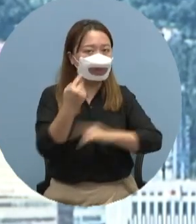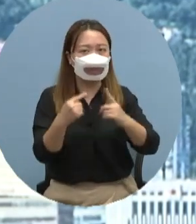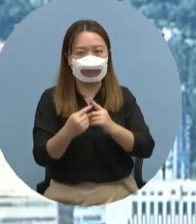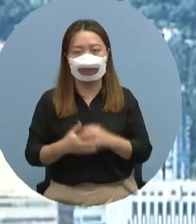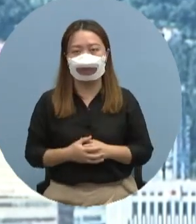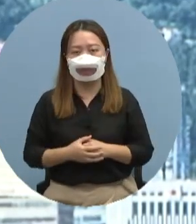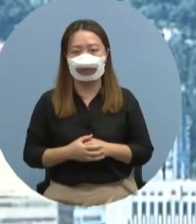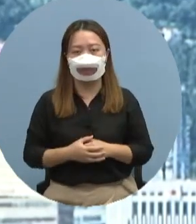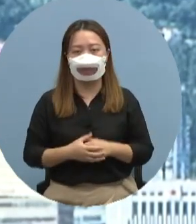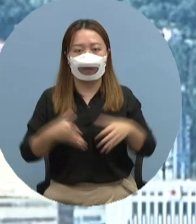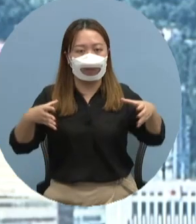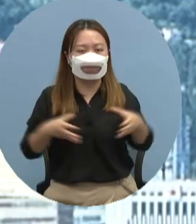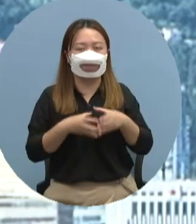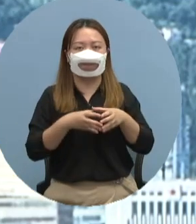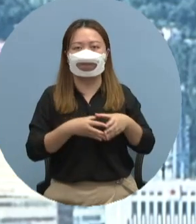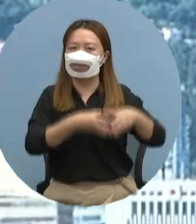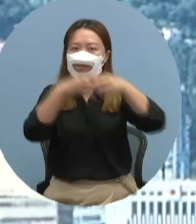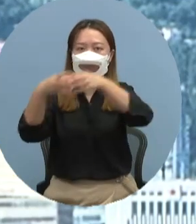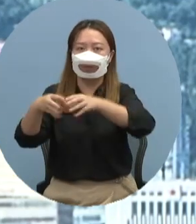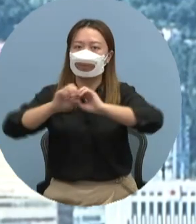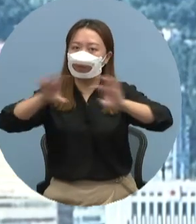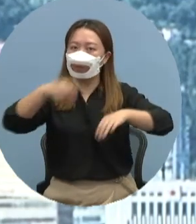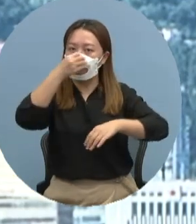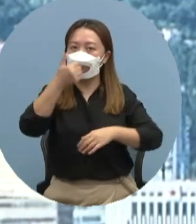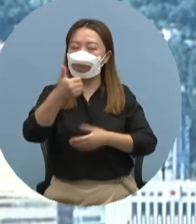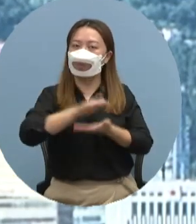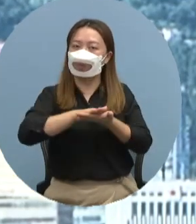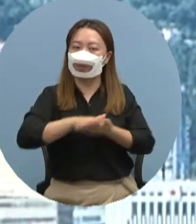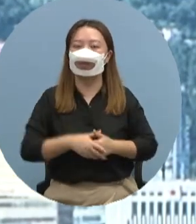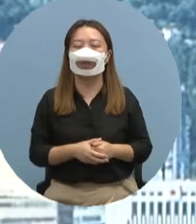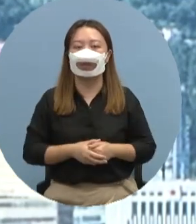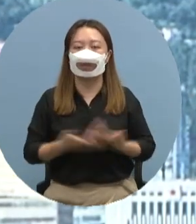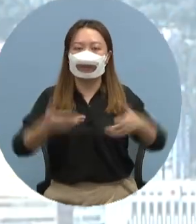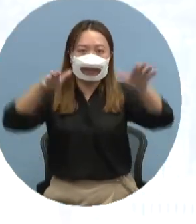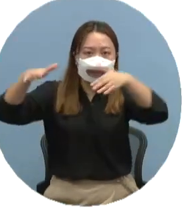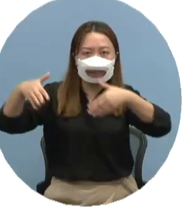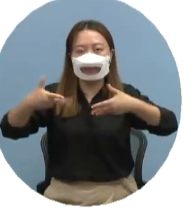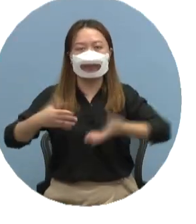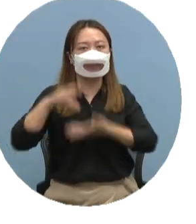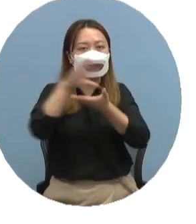係會同我一齊去説好香港故事，同埋去招商引資。